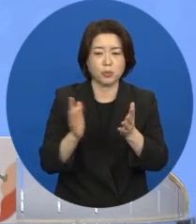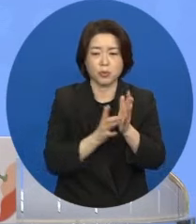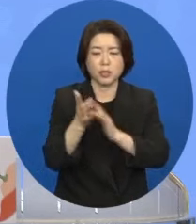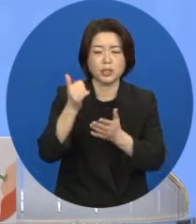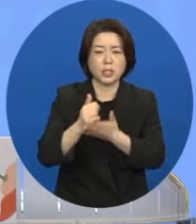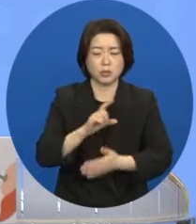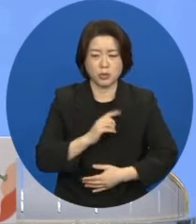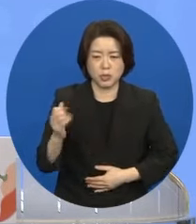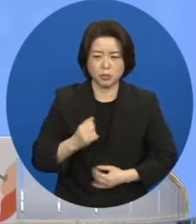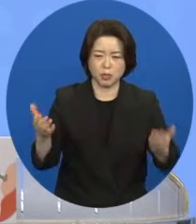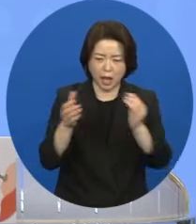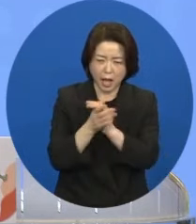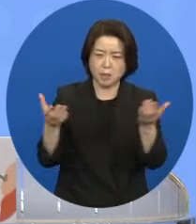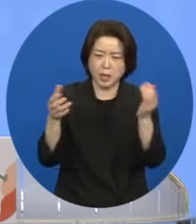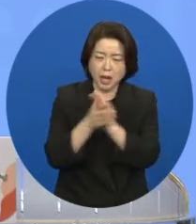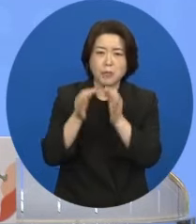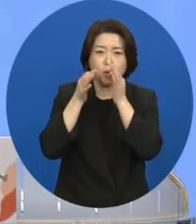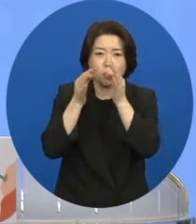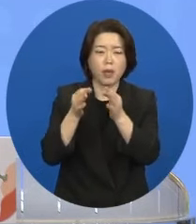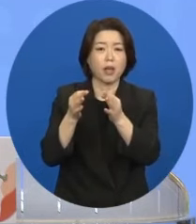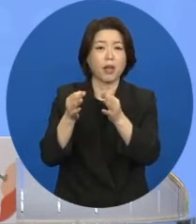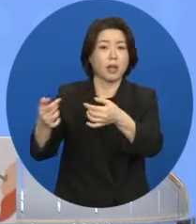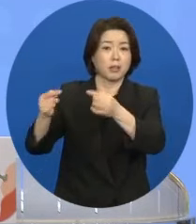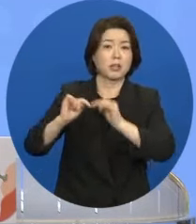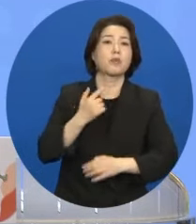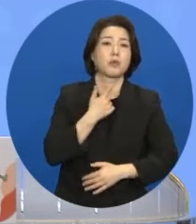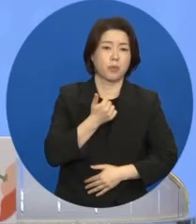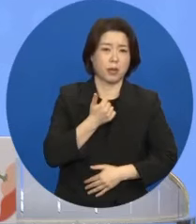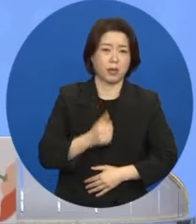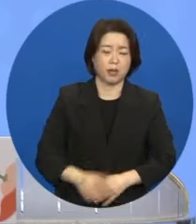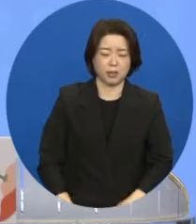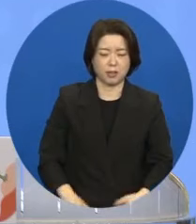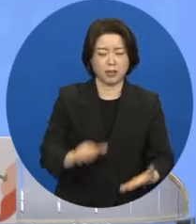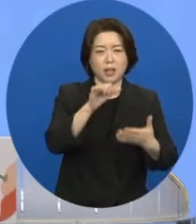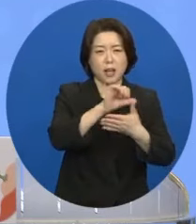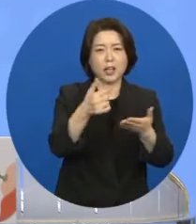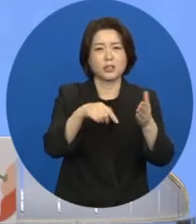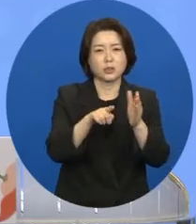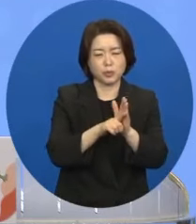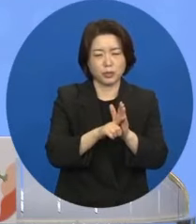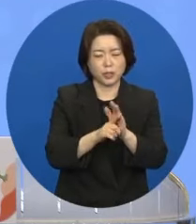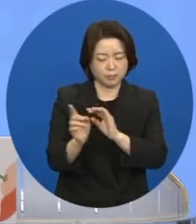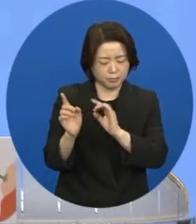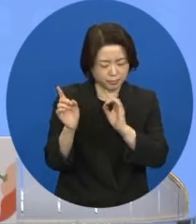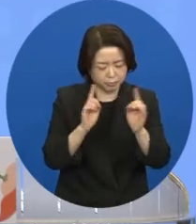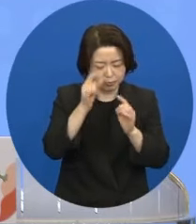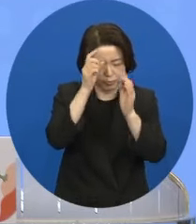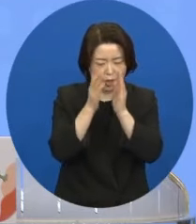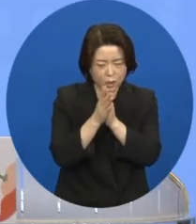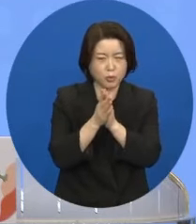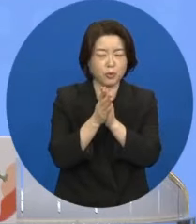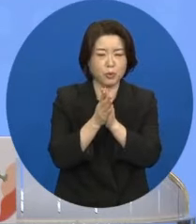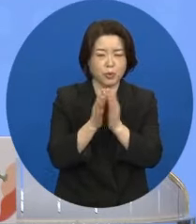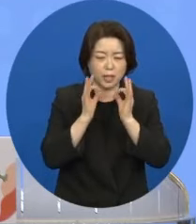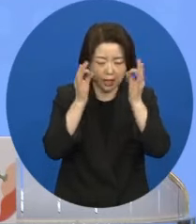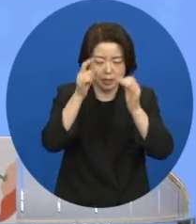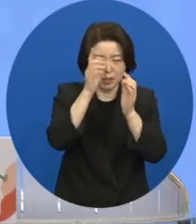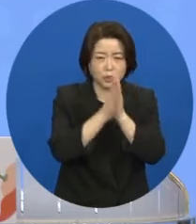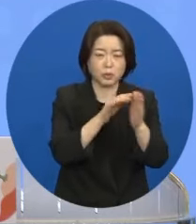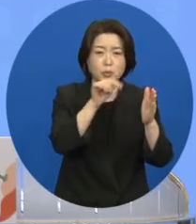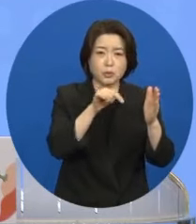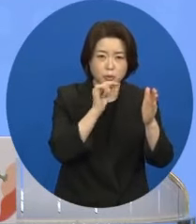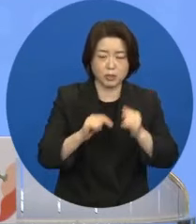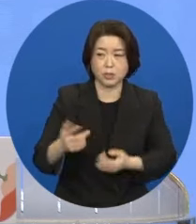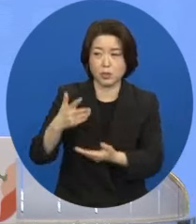외치기도 했습니다 선녀를 위해 기도하는 많은 분들의 간절한 기도 속에서 주님의 역사는 예상치 못한